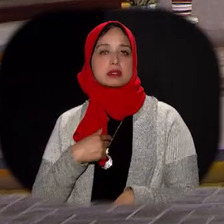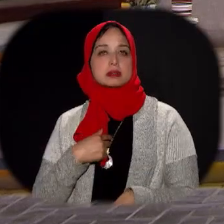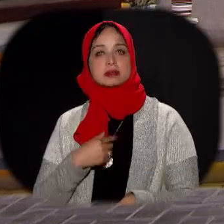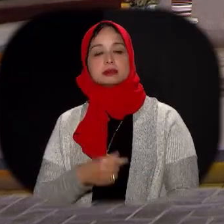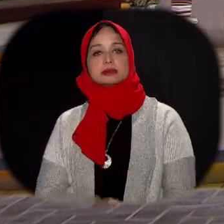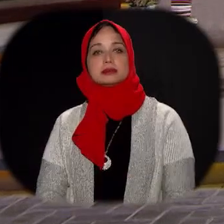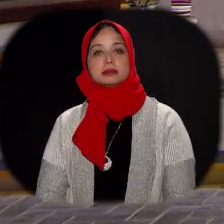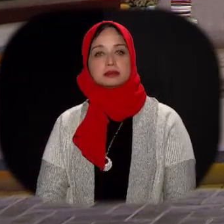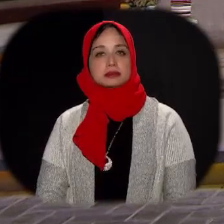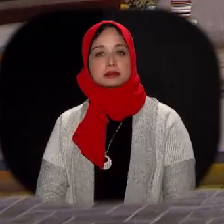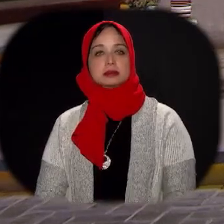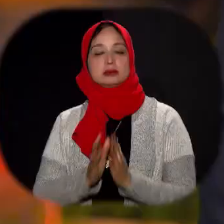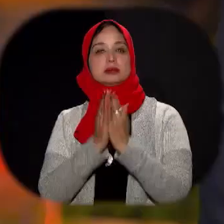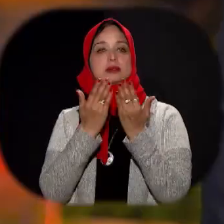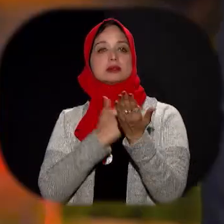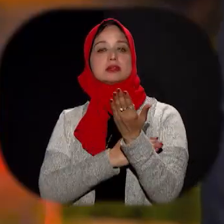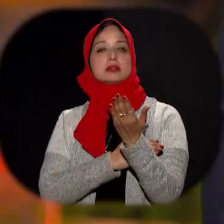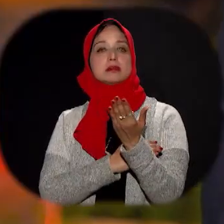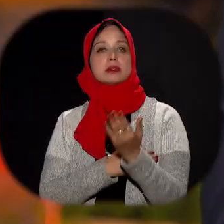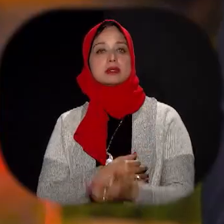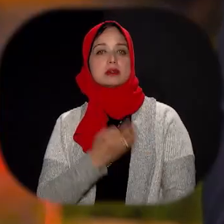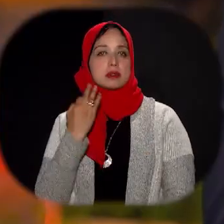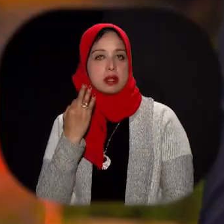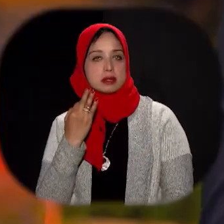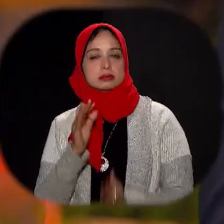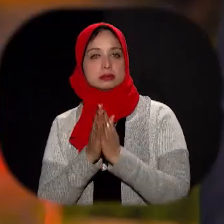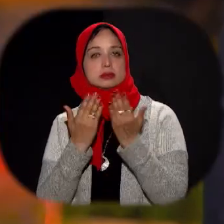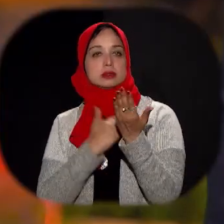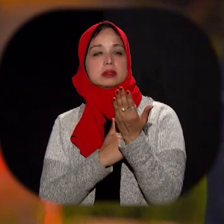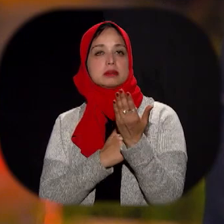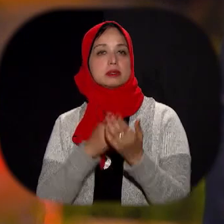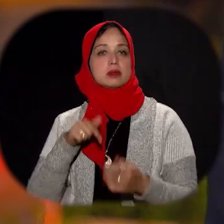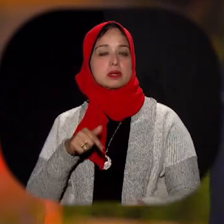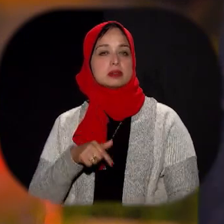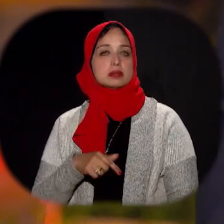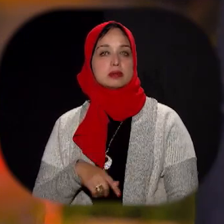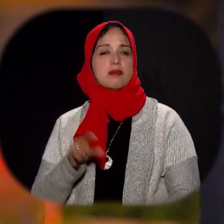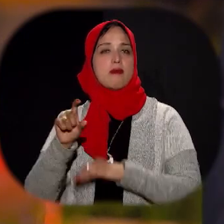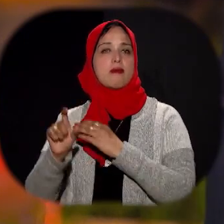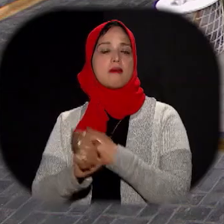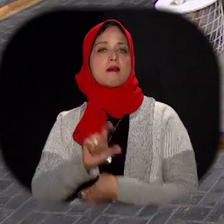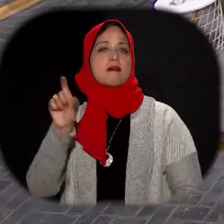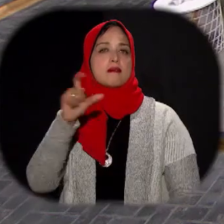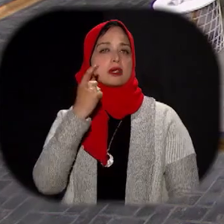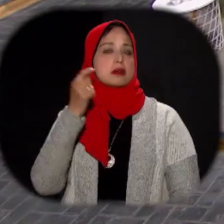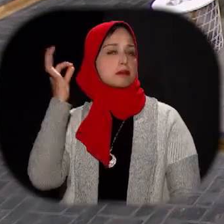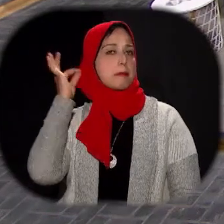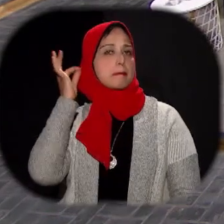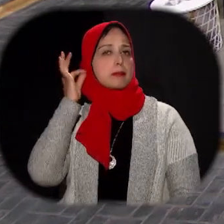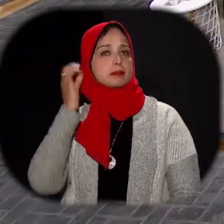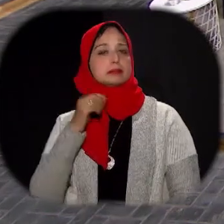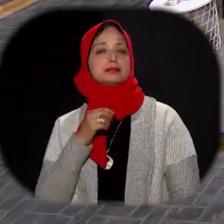بخلص 10 كتب في السنه دلوقتي بسمع في الشهر تقريبا كتاب لان لان انا سيق